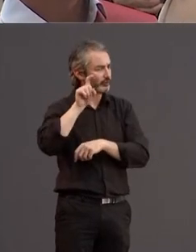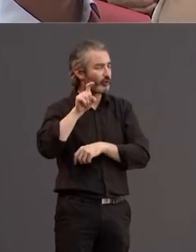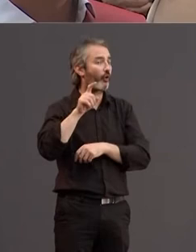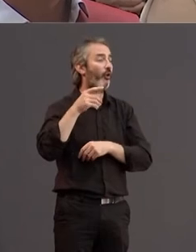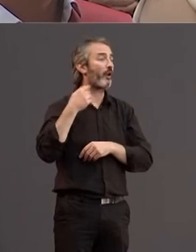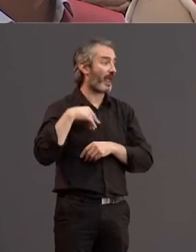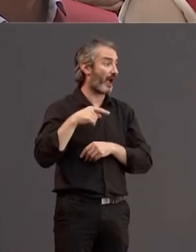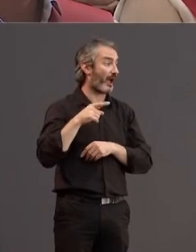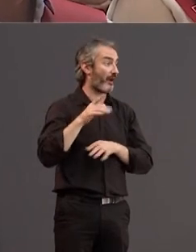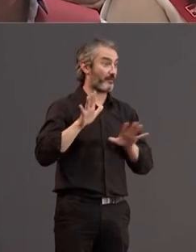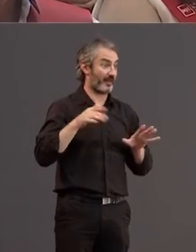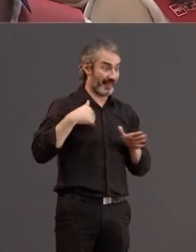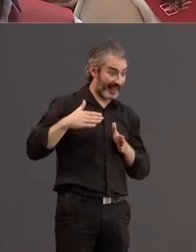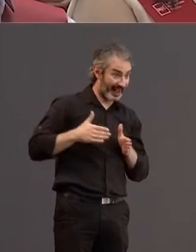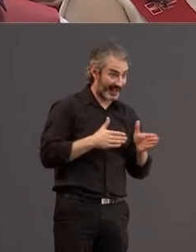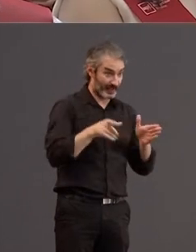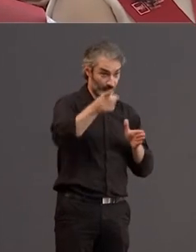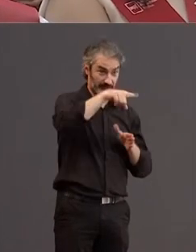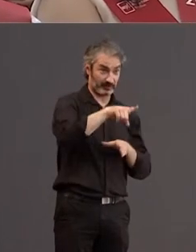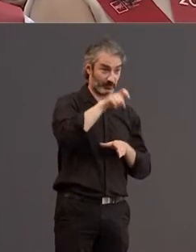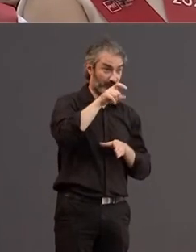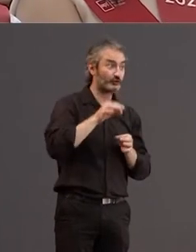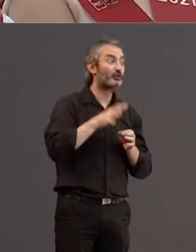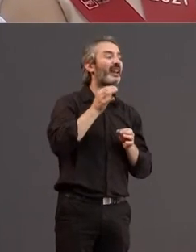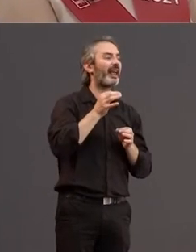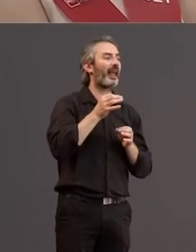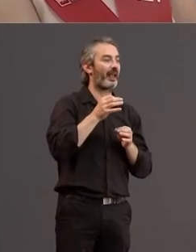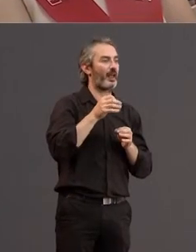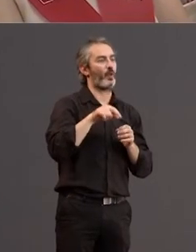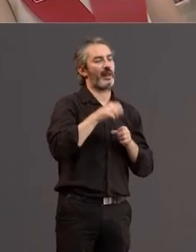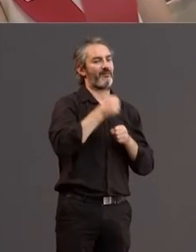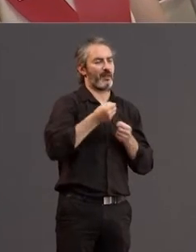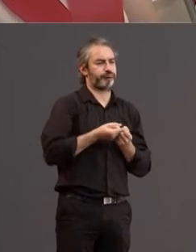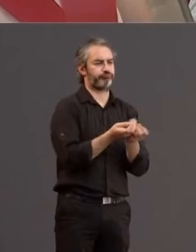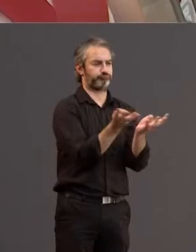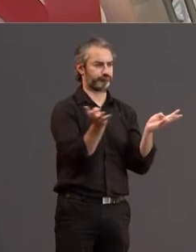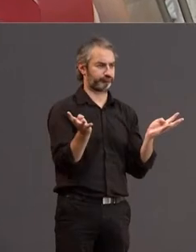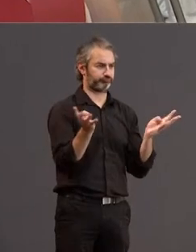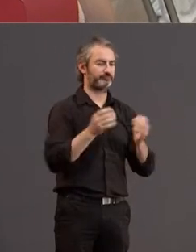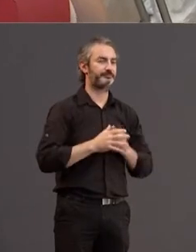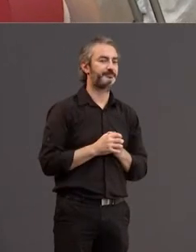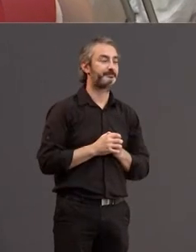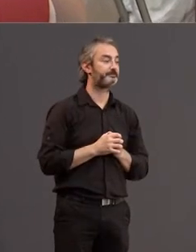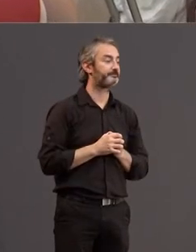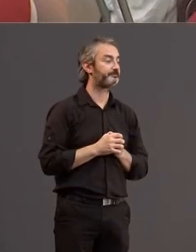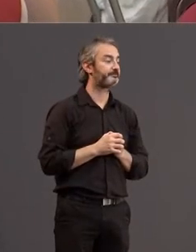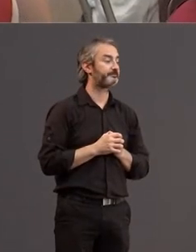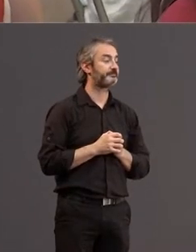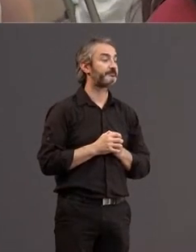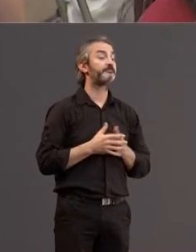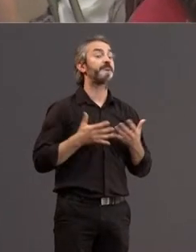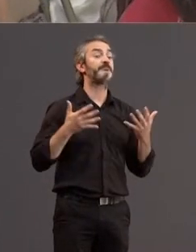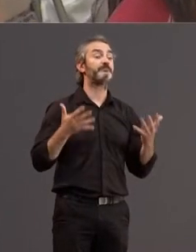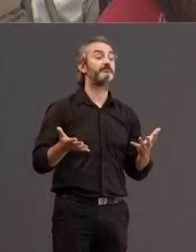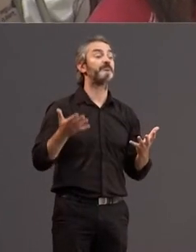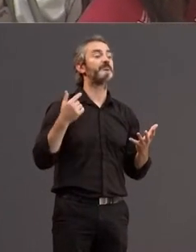que la carrera que heu escollit, per sort, té moltíssimes sortides. Bé, doncs, evidentment, després